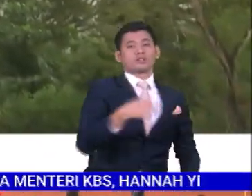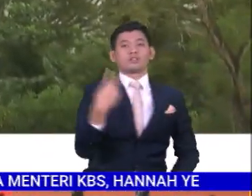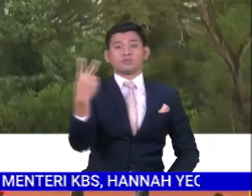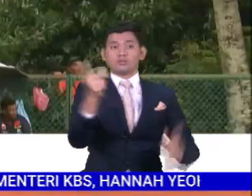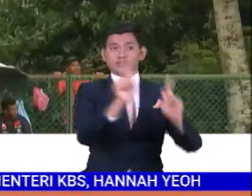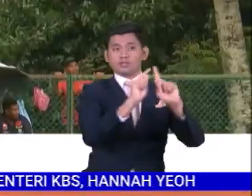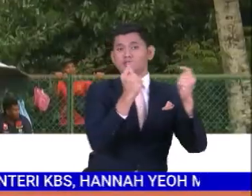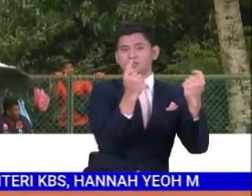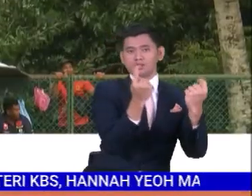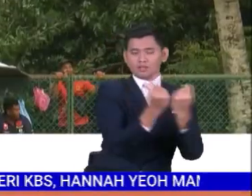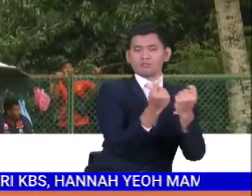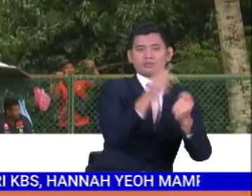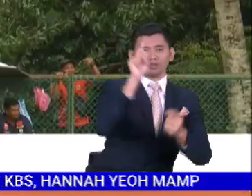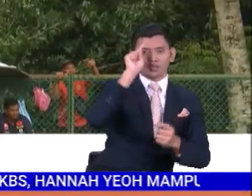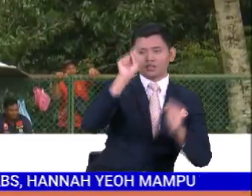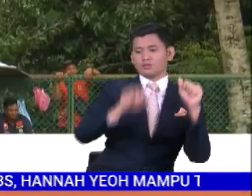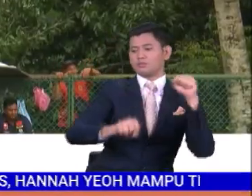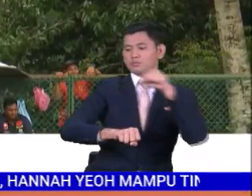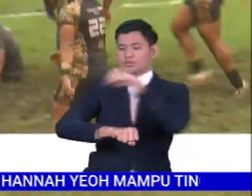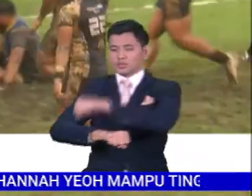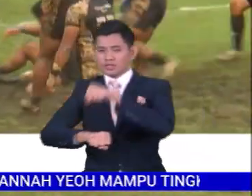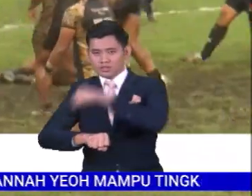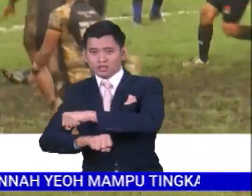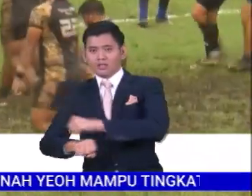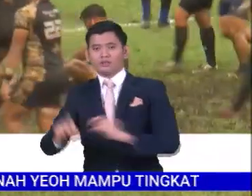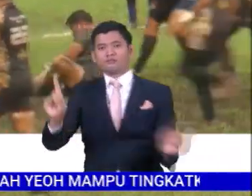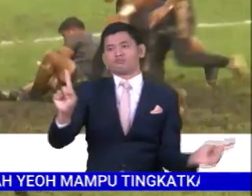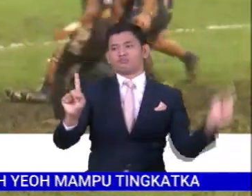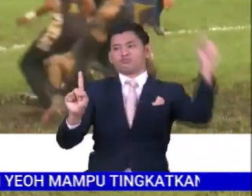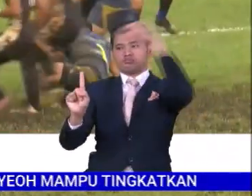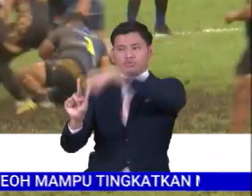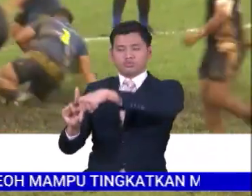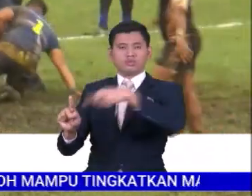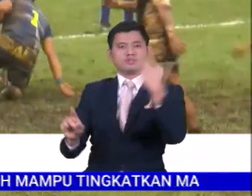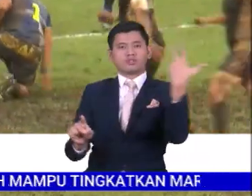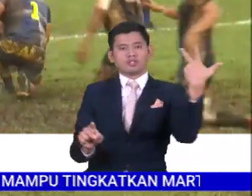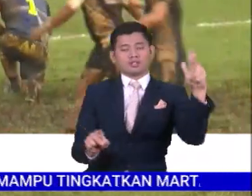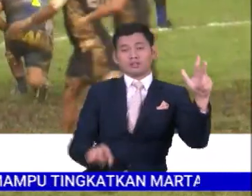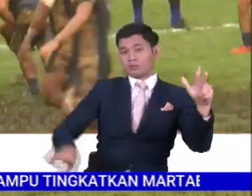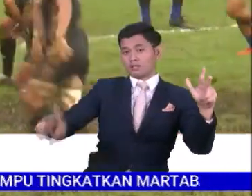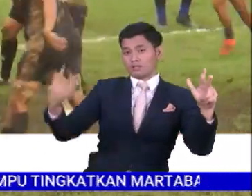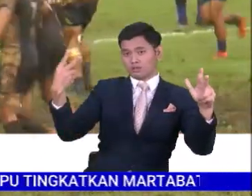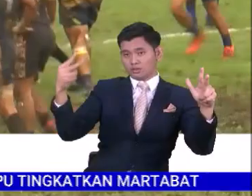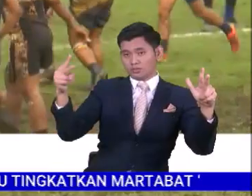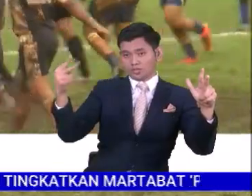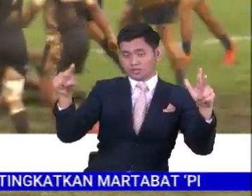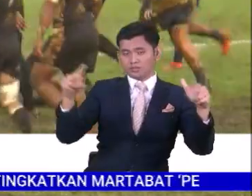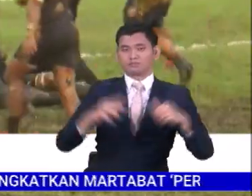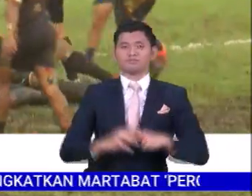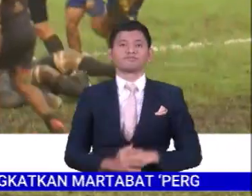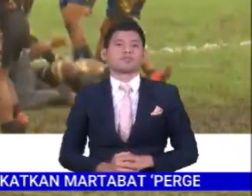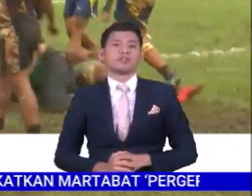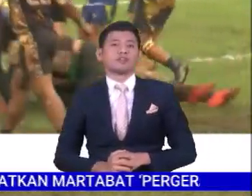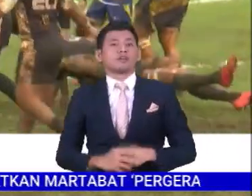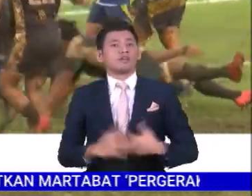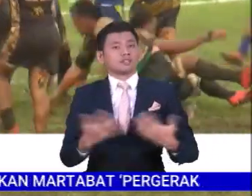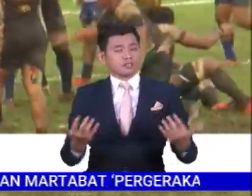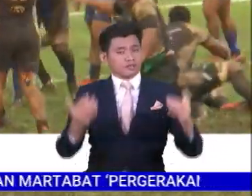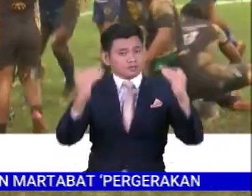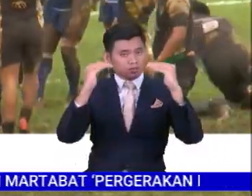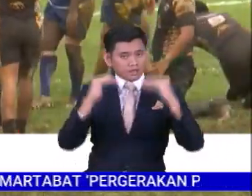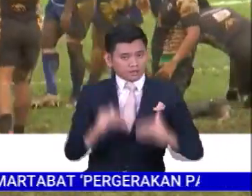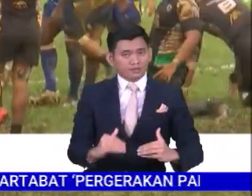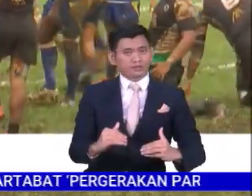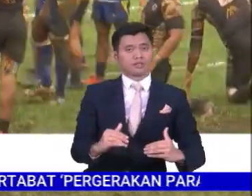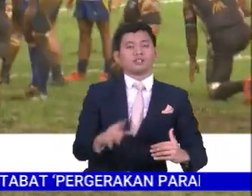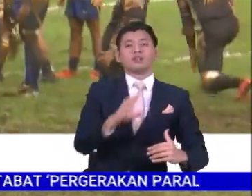cuba mengasak kubu Putrajaya dan berjaya merapatkan jurang 13-12 menerusi try Nur Alif Ikmal Nur Hisham disusuli konvensyen